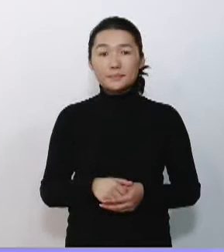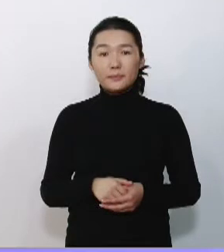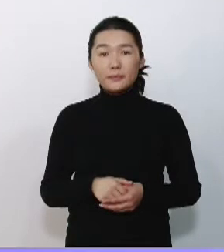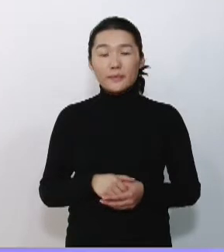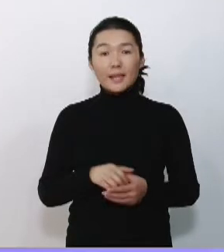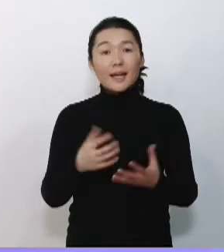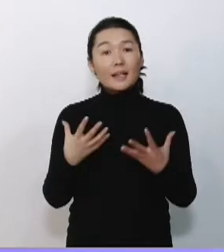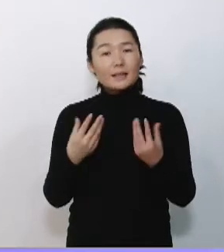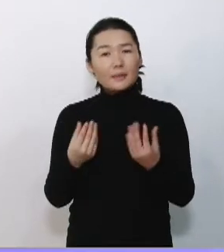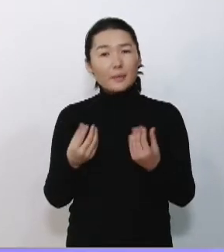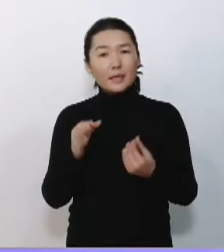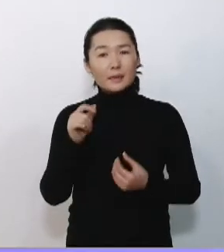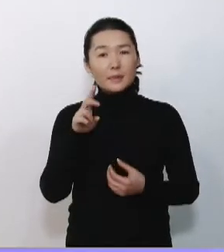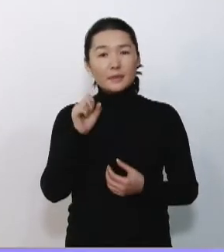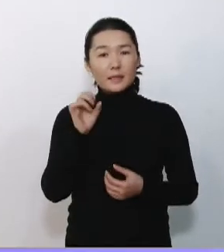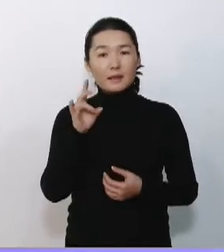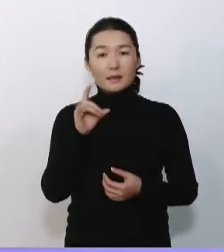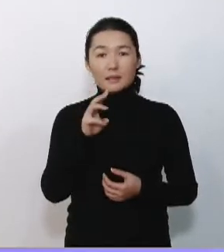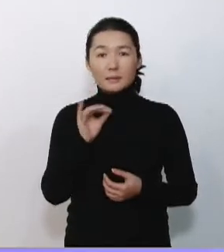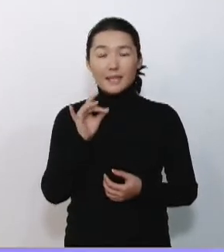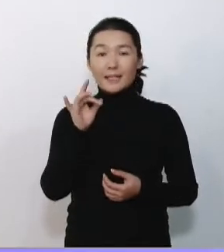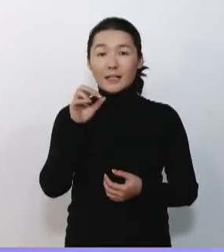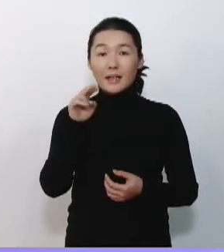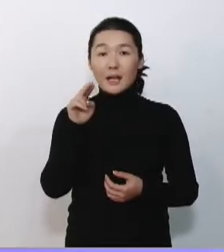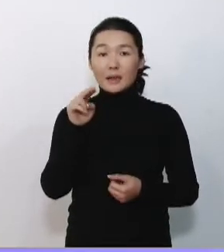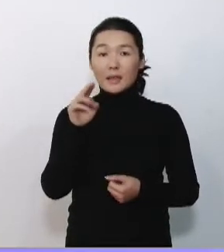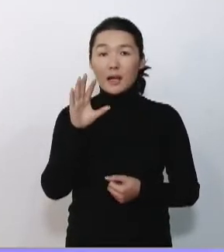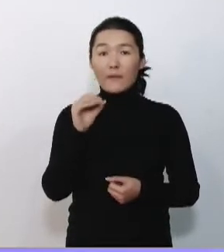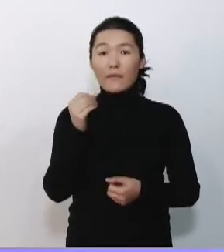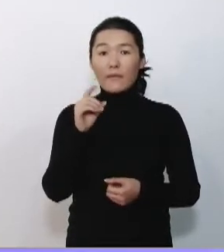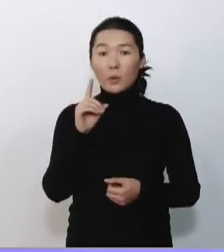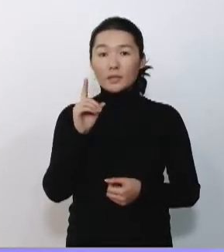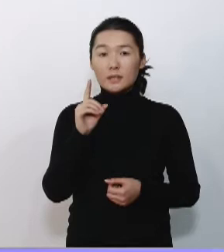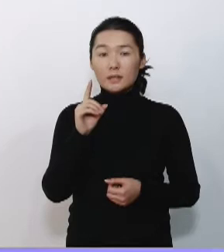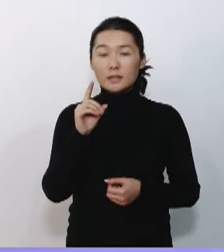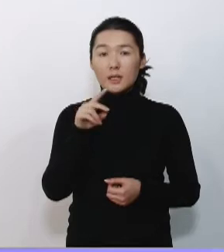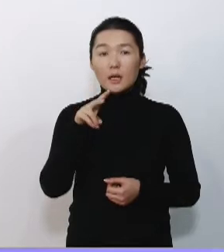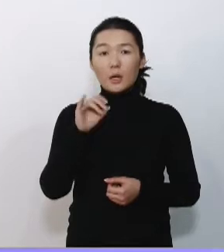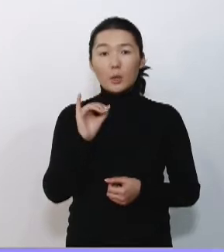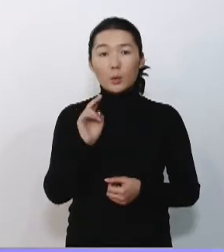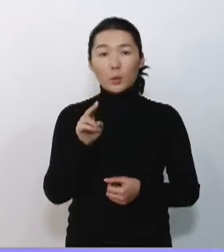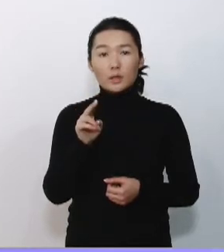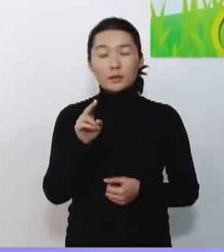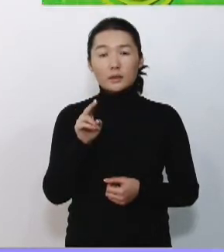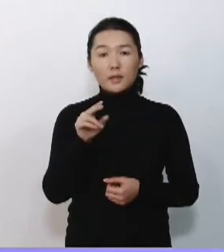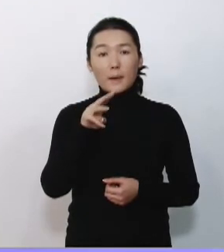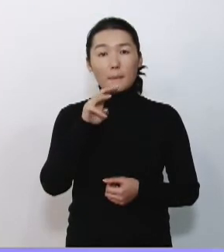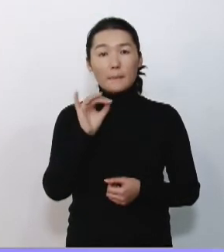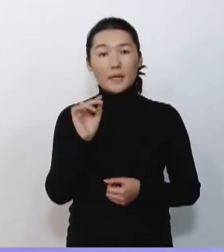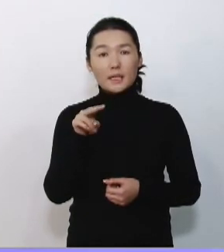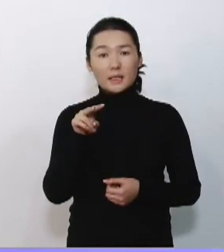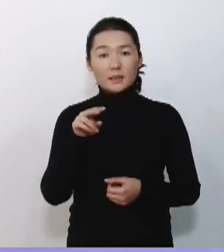С мягкими согласными. Ряд, вез, люк,